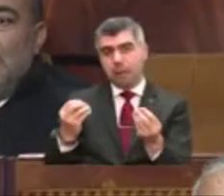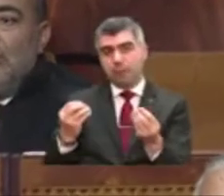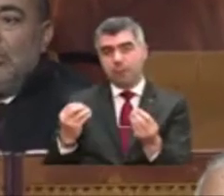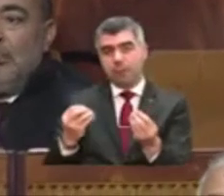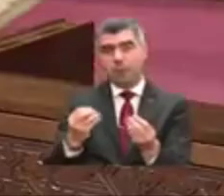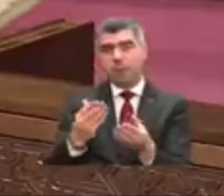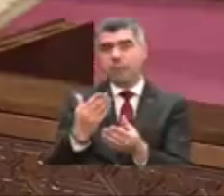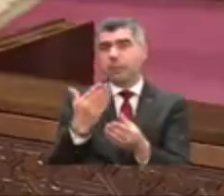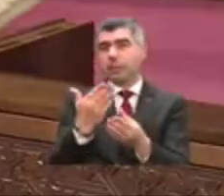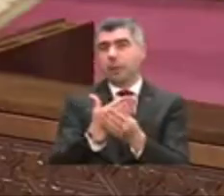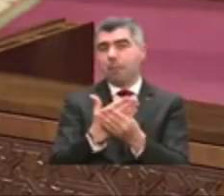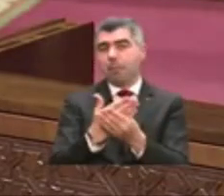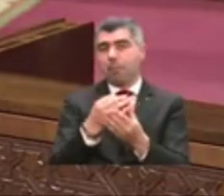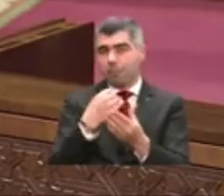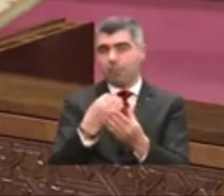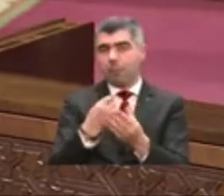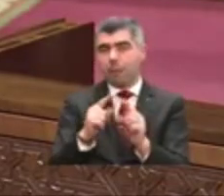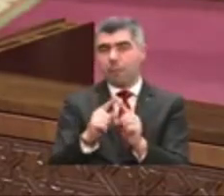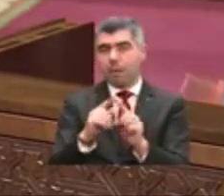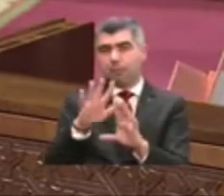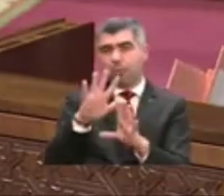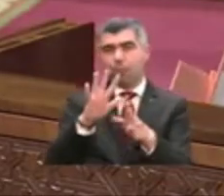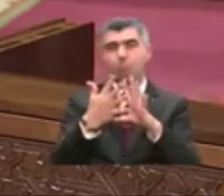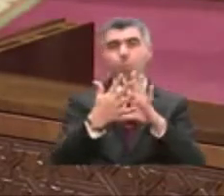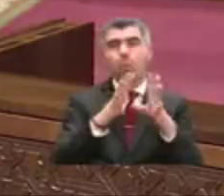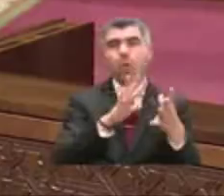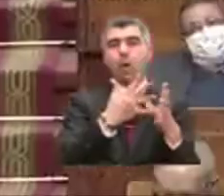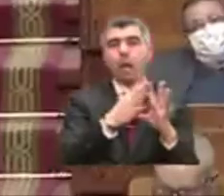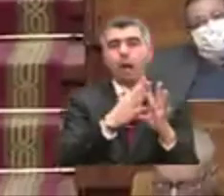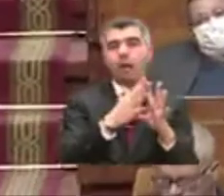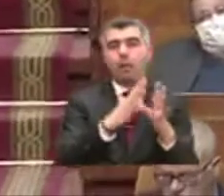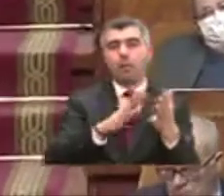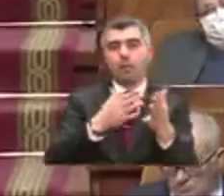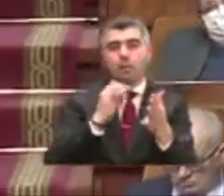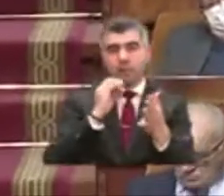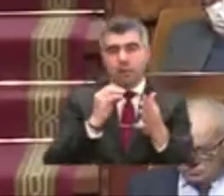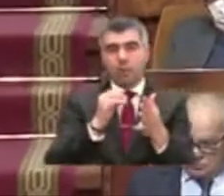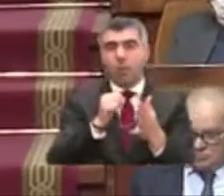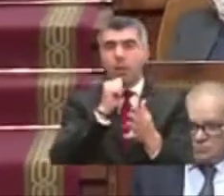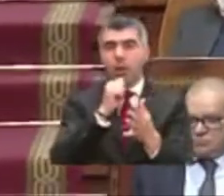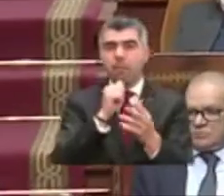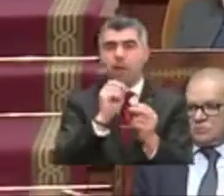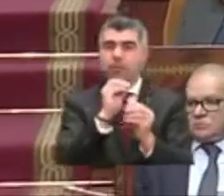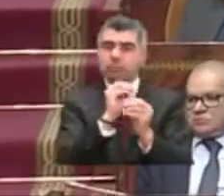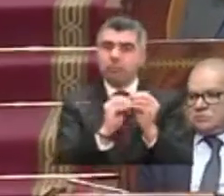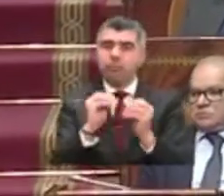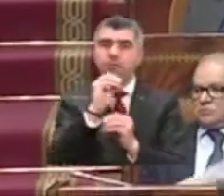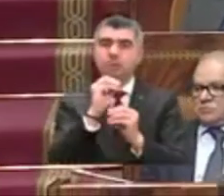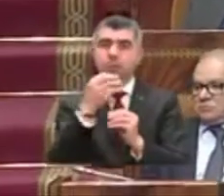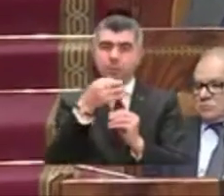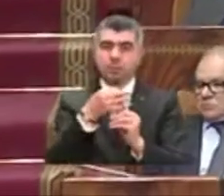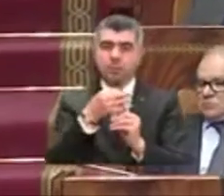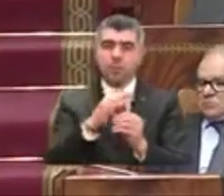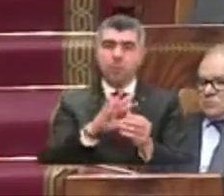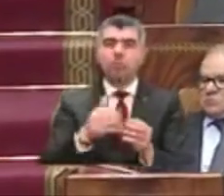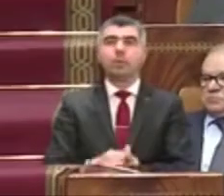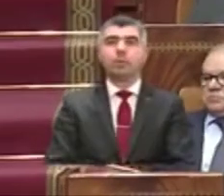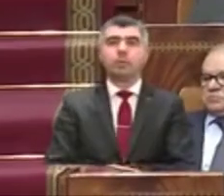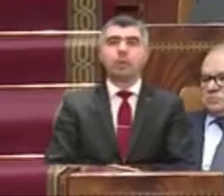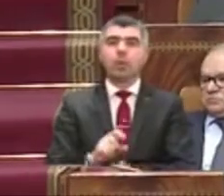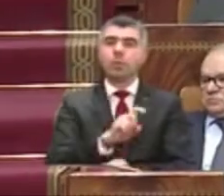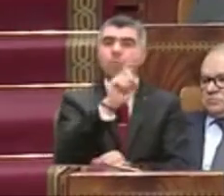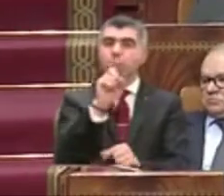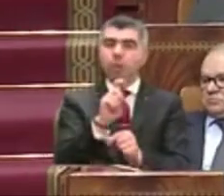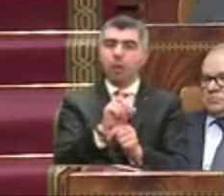بسبب تعرفوا تقلبات الجوية وتزايد الطلب على الماء، نتساءل سيد الوزير المحترم